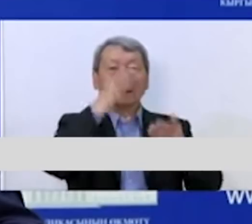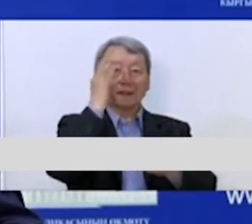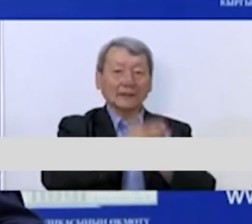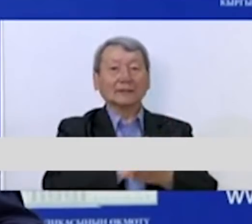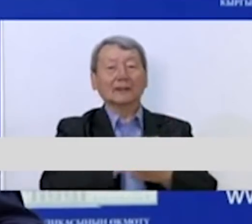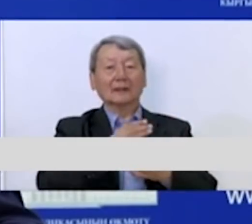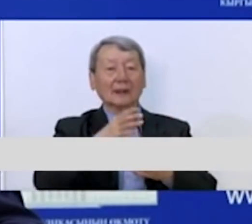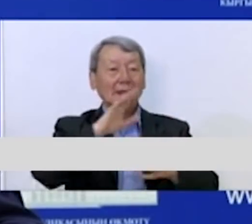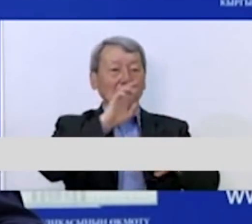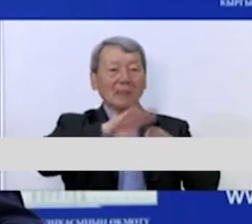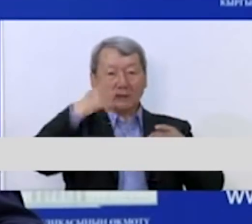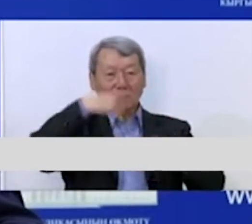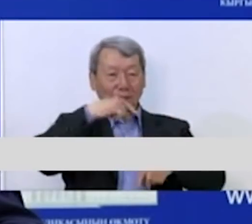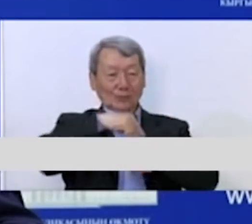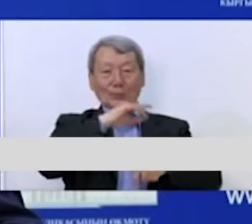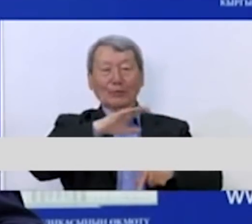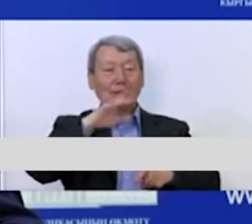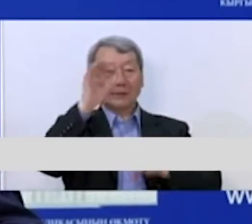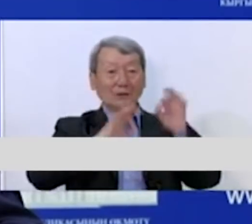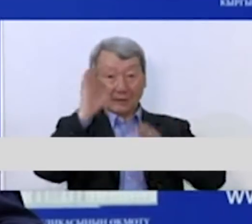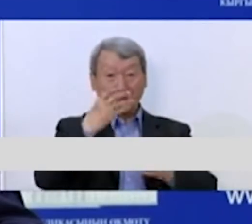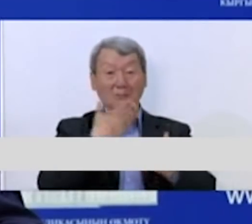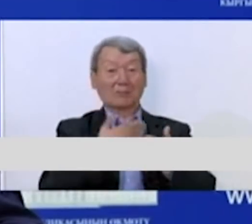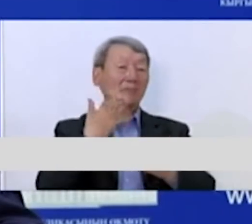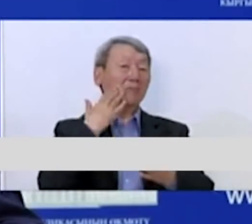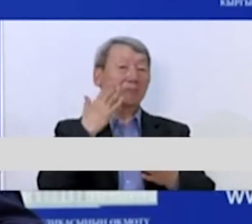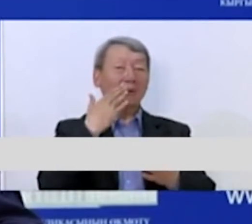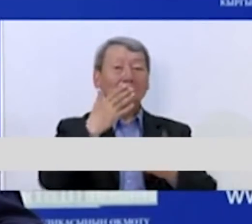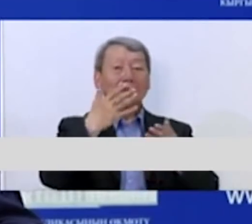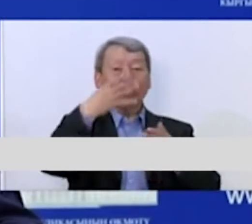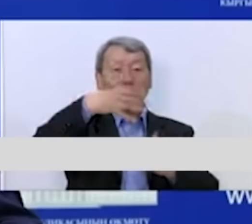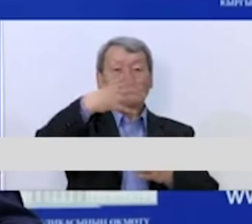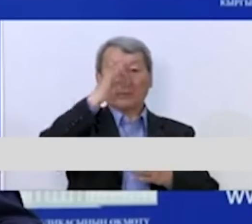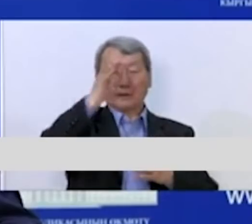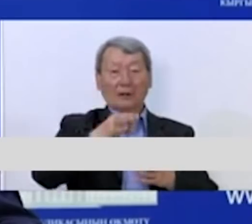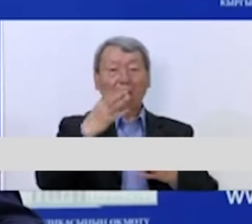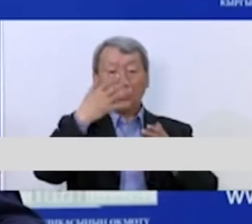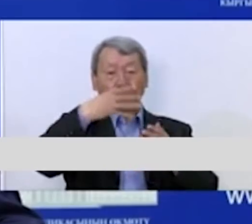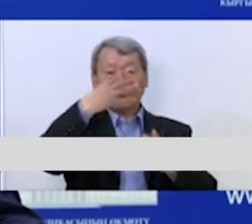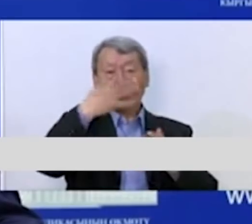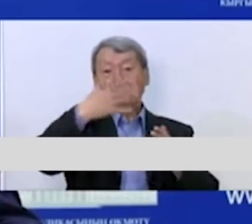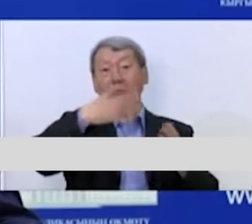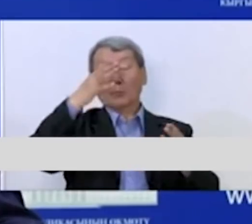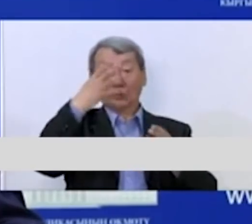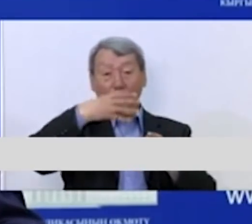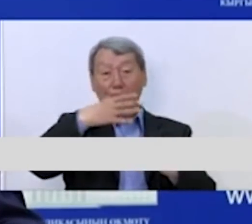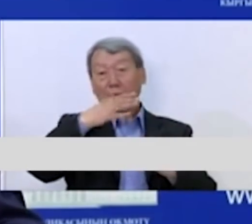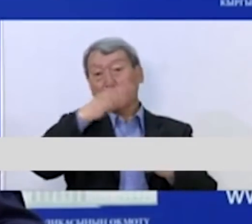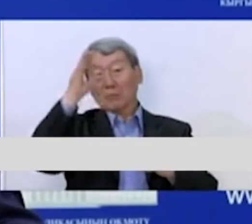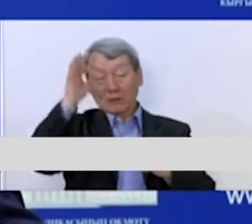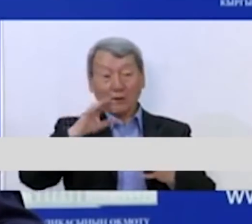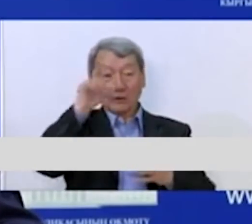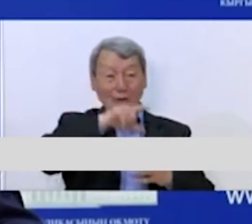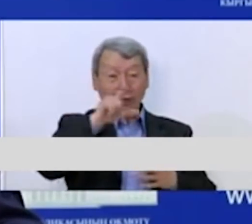есть бессимптомные больные, и процент их составляет больше 40, то есть вот больше 40%.